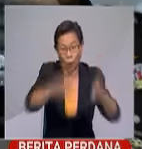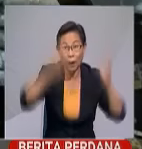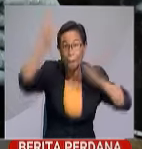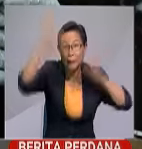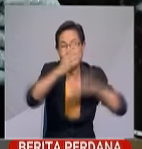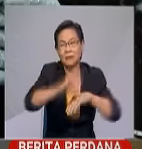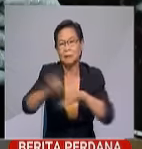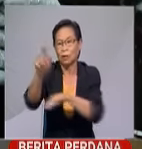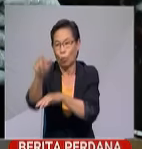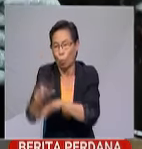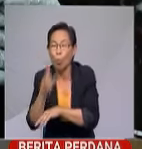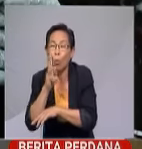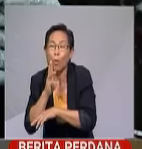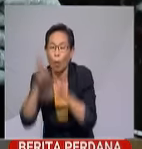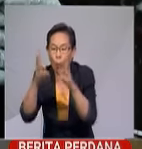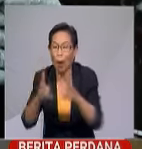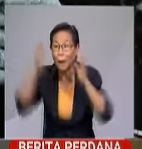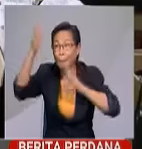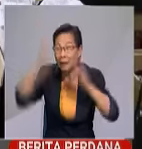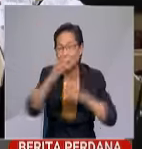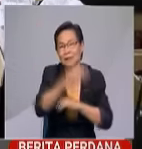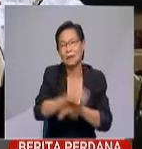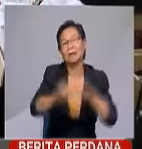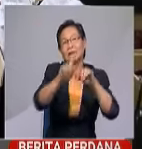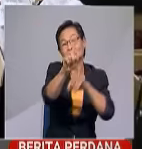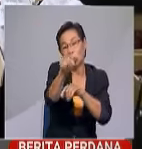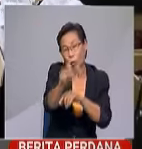tempatan, seorang wanita warga tempatan